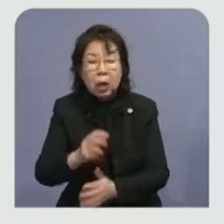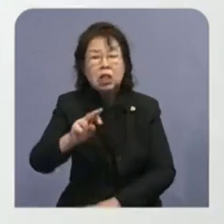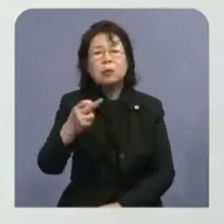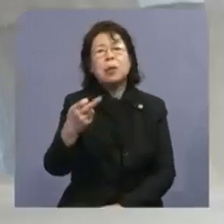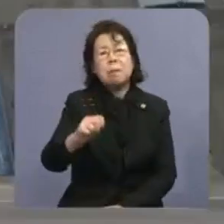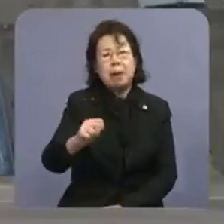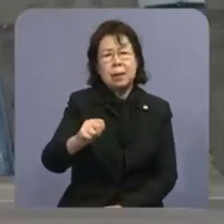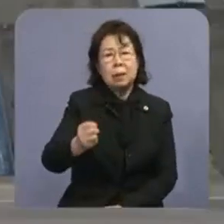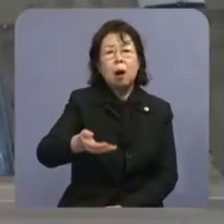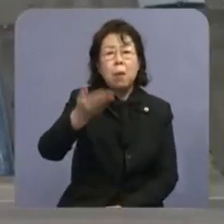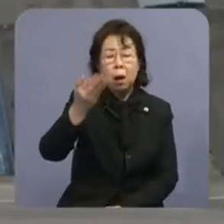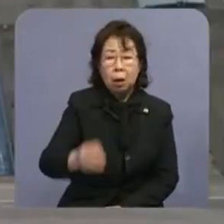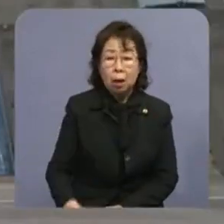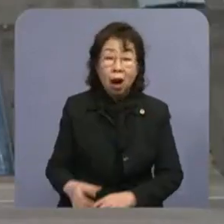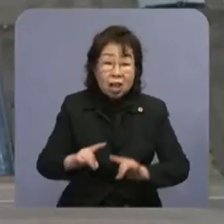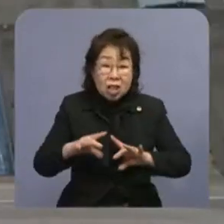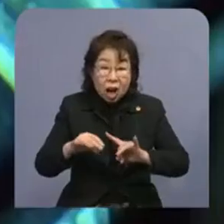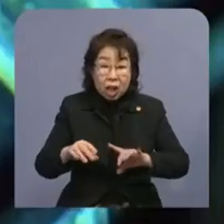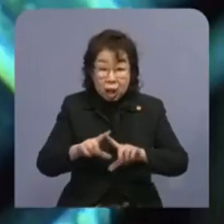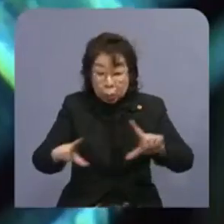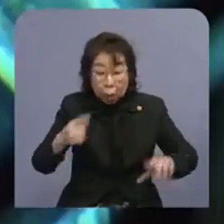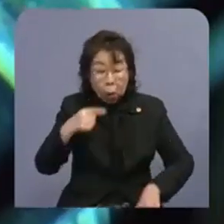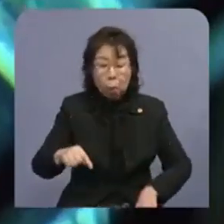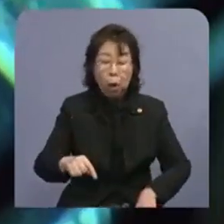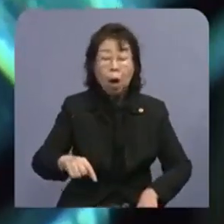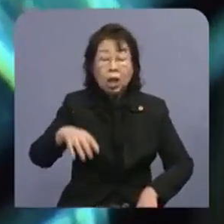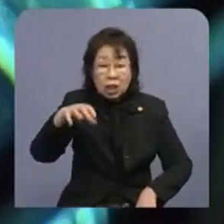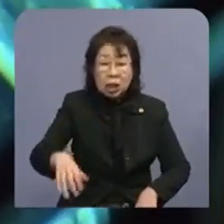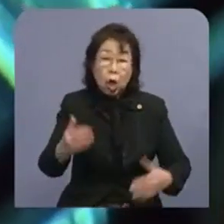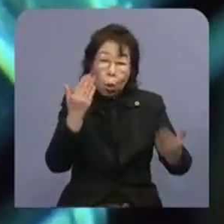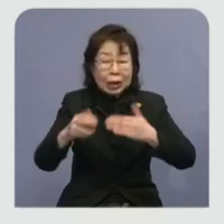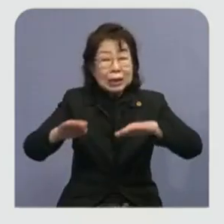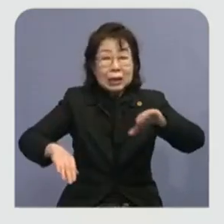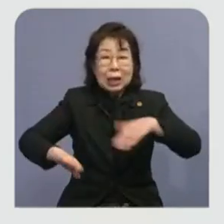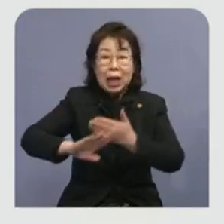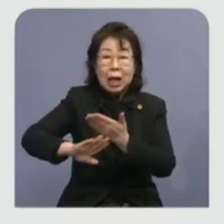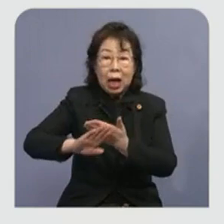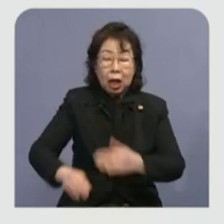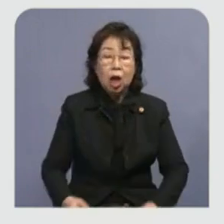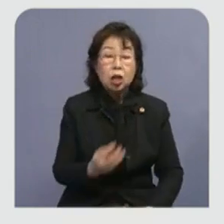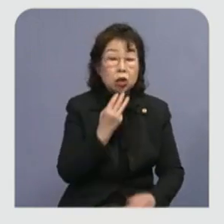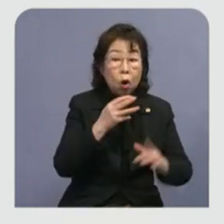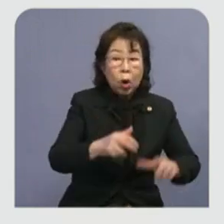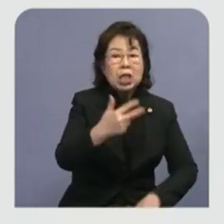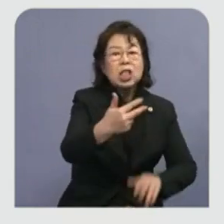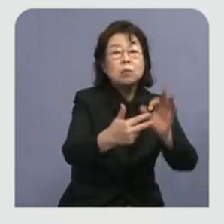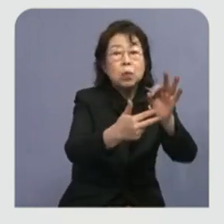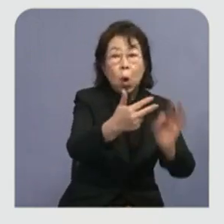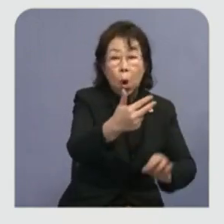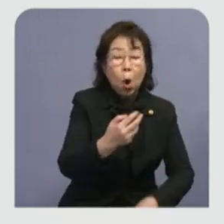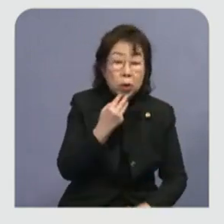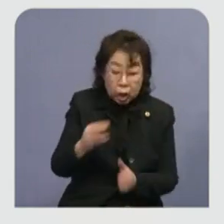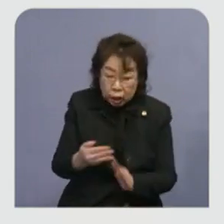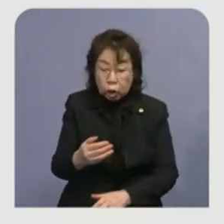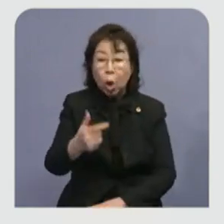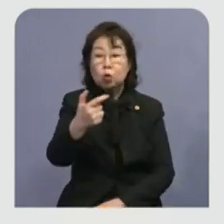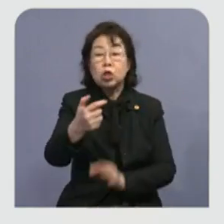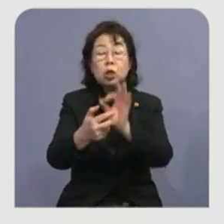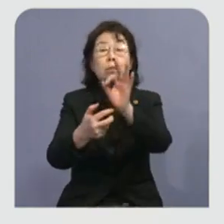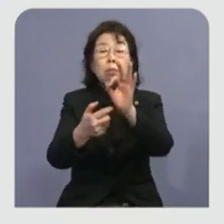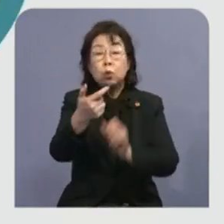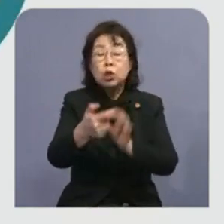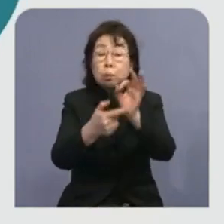사용했습니다 전력 자급률을 보면 지역의 현실이 확연히 드러납니다 서울은 7% 경기도는 60%